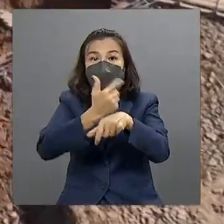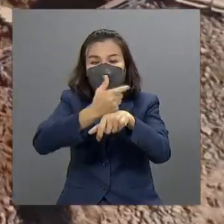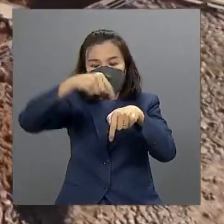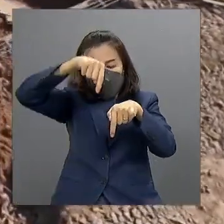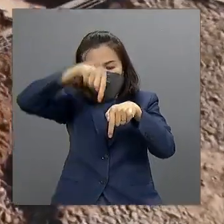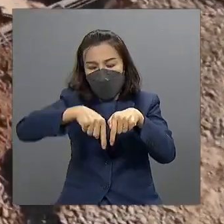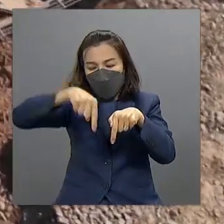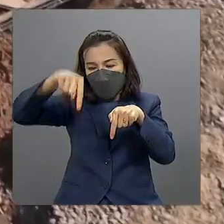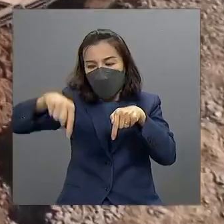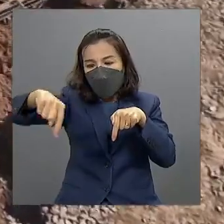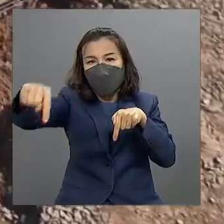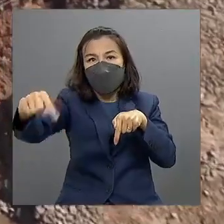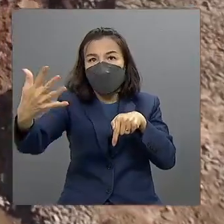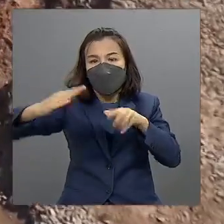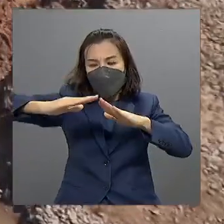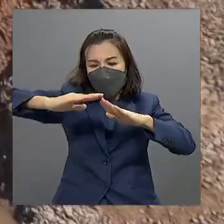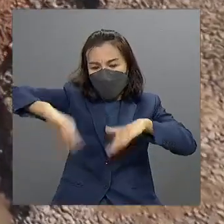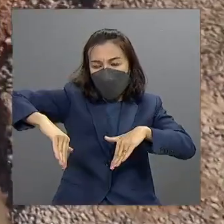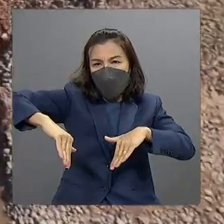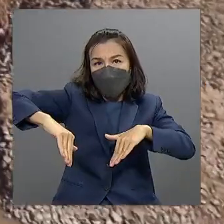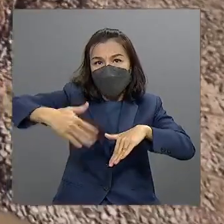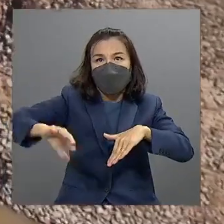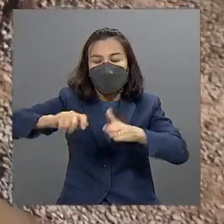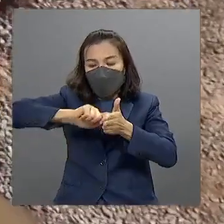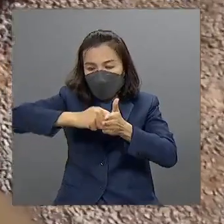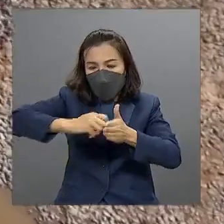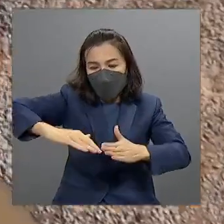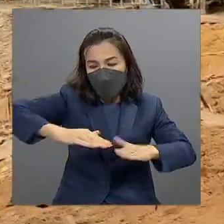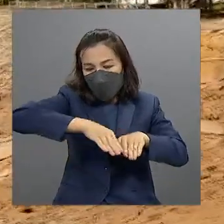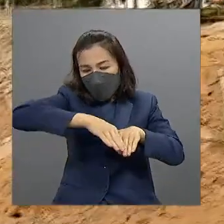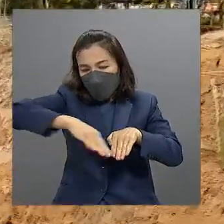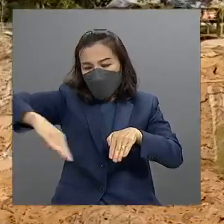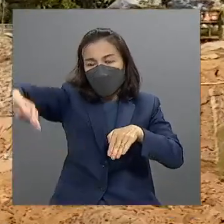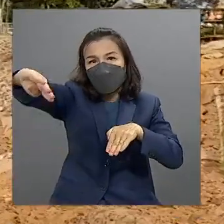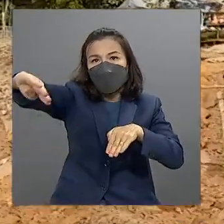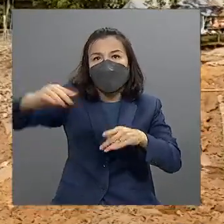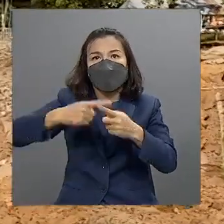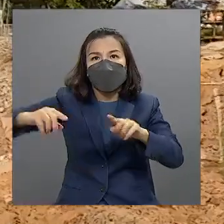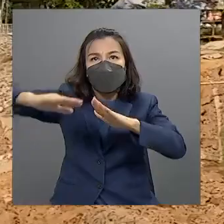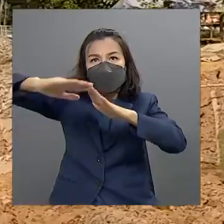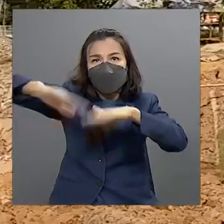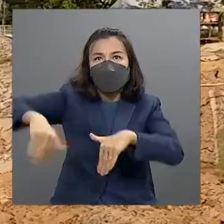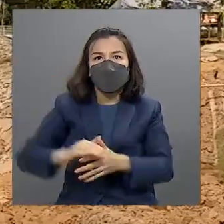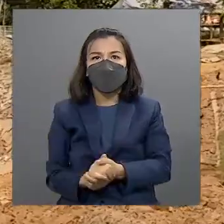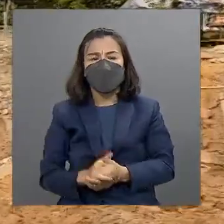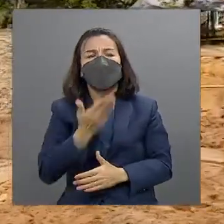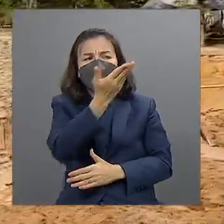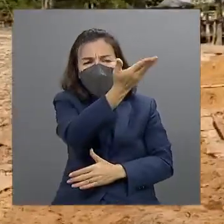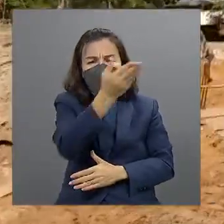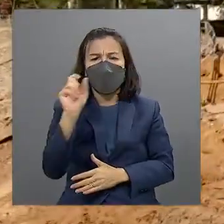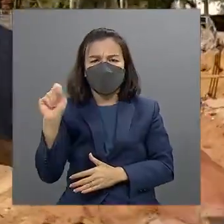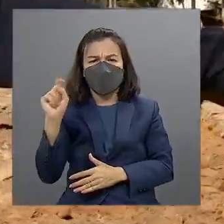มตรงไหมปกติมจะเทากันเลยมันจะเทากันแต่นมสุดให้เขารบจัการให้หน่อยเพราว่ามันก็คือหนึ